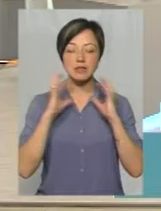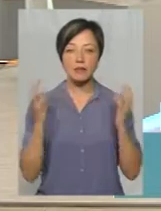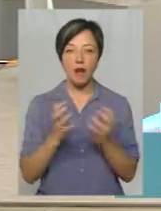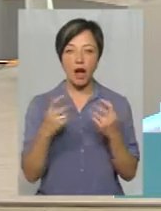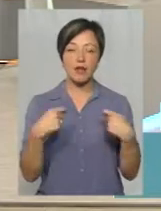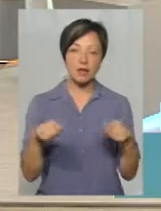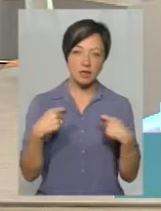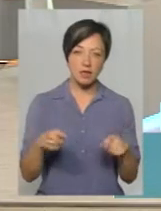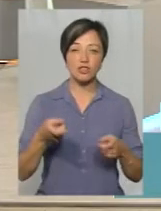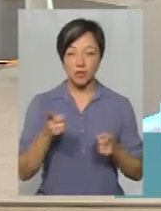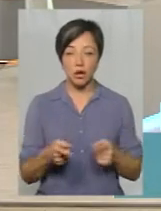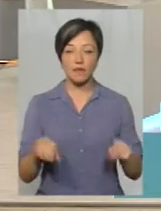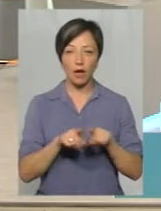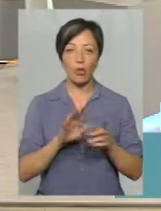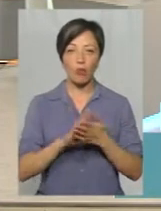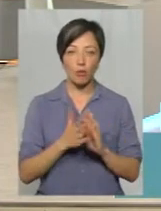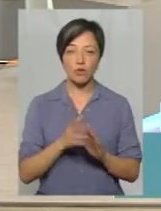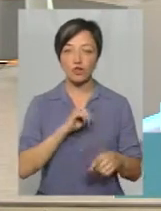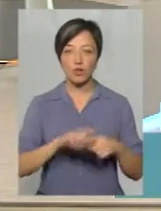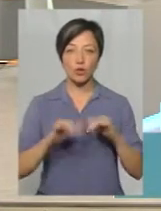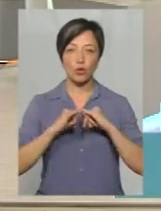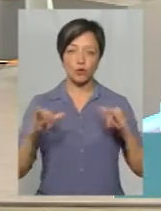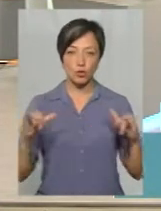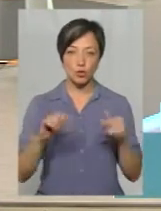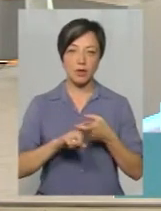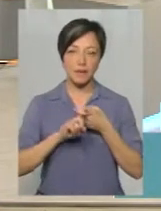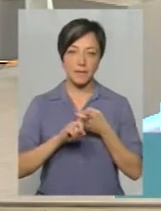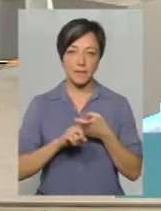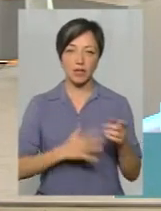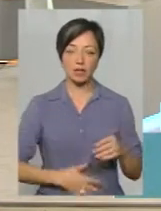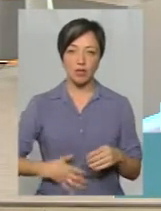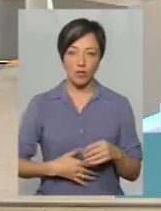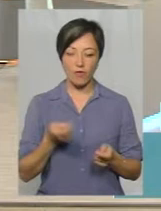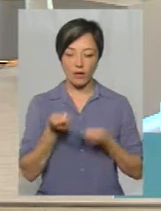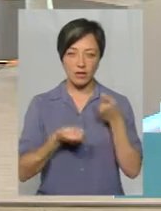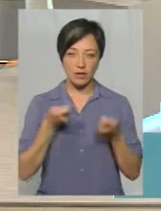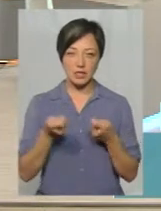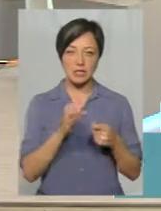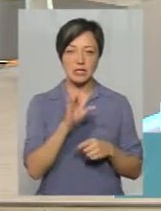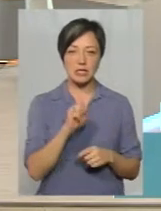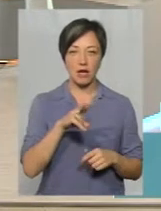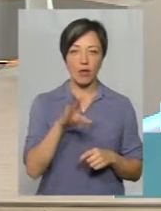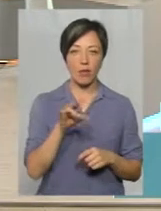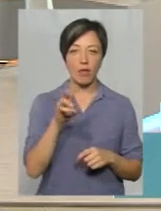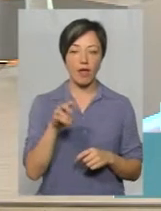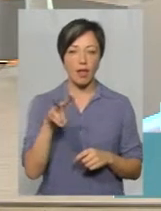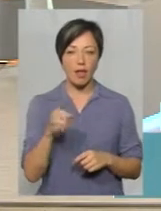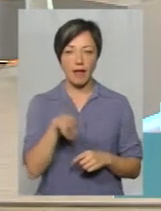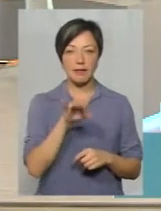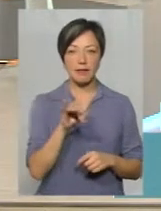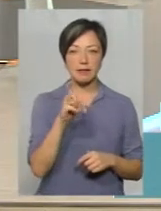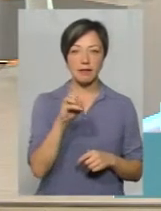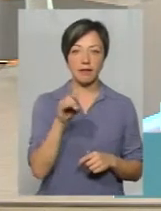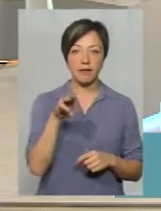і реалізації, звичайно, в таких умовах швидко розмножується і кишкова паличка, і сальмонелла, дизентерія,